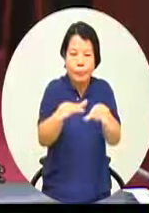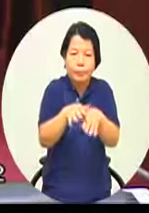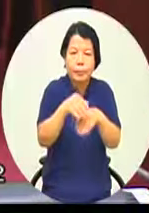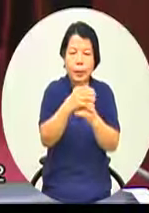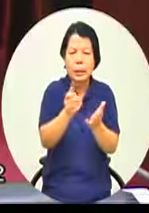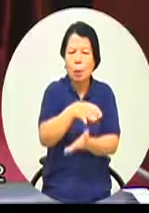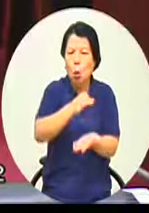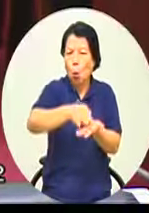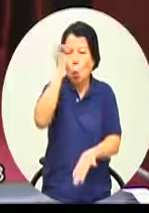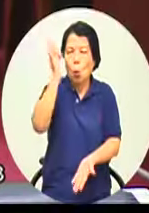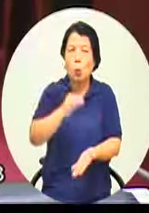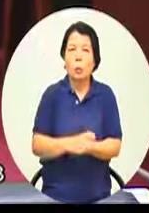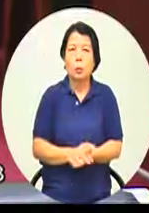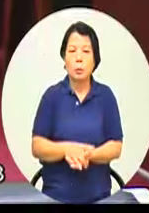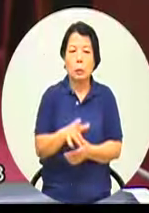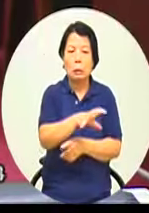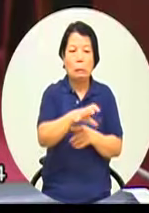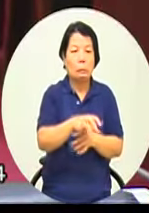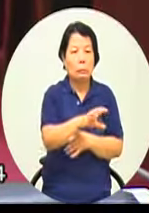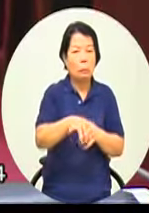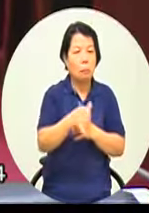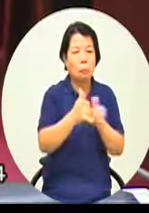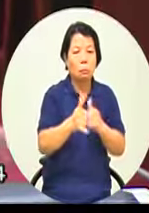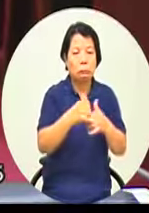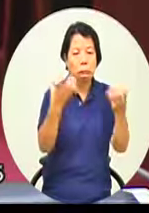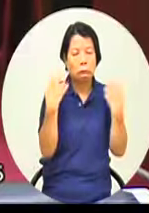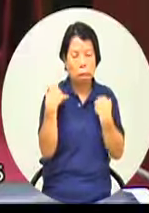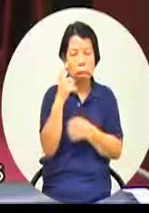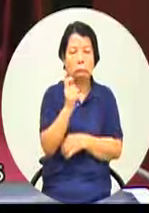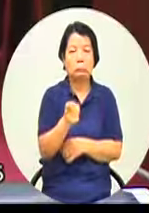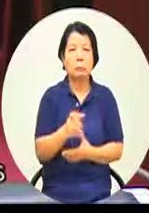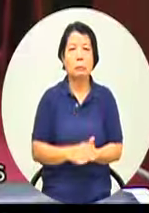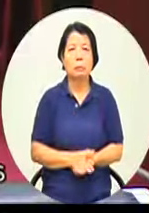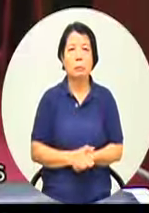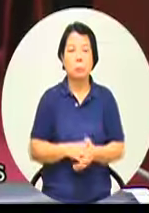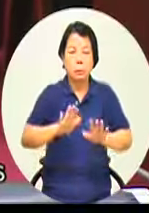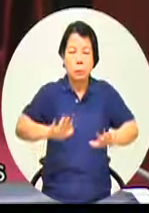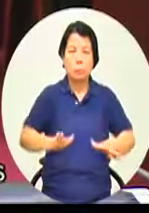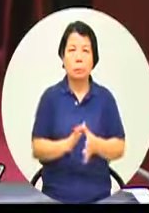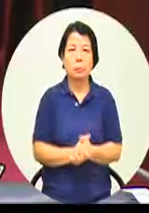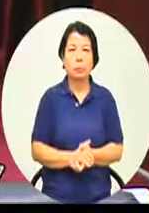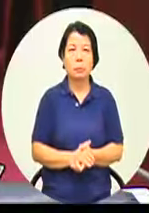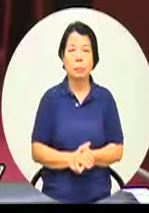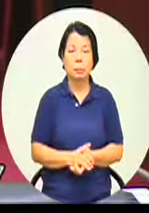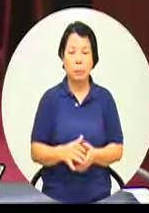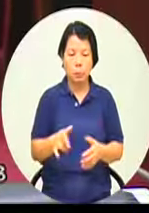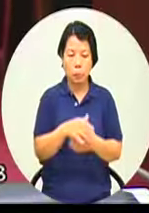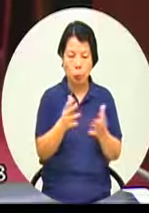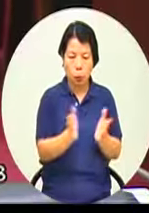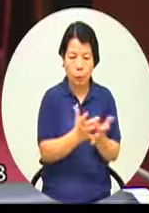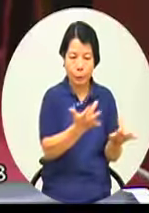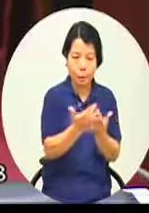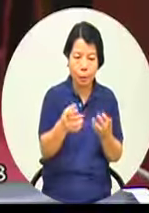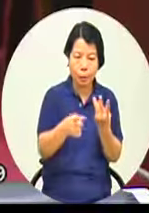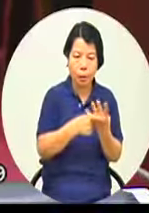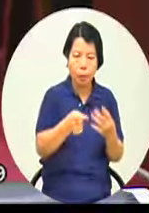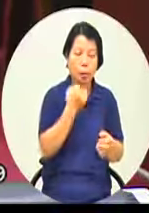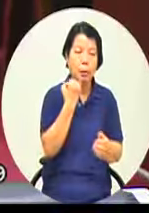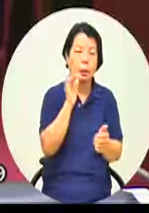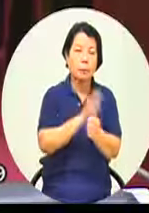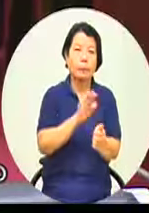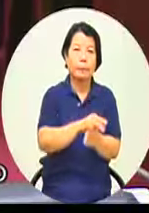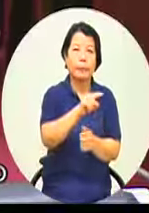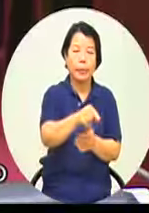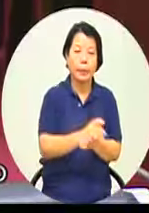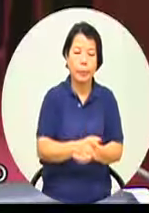不便宜啊，不是很多农民都负担得起，所以我也希望说，今天如果有一些产业可以帮助我们的农民，帮